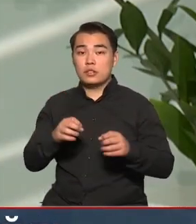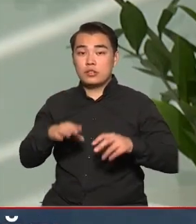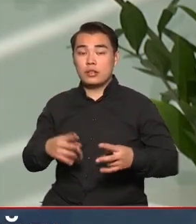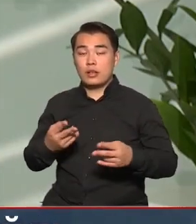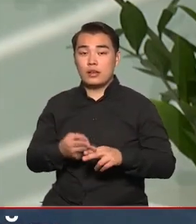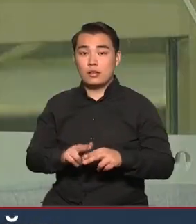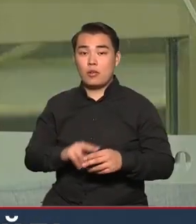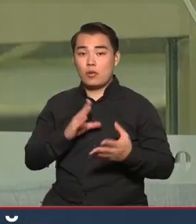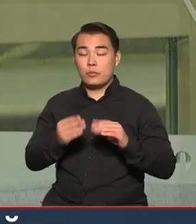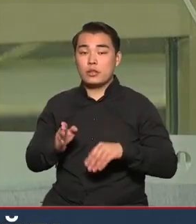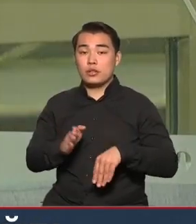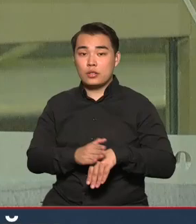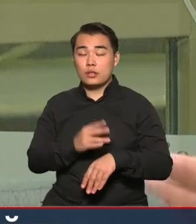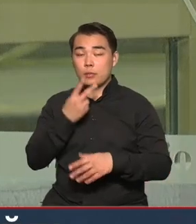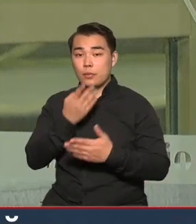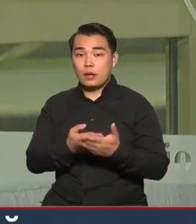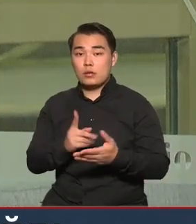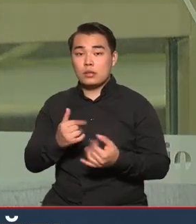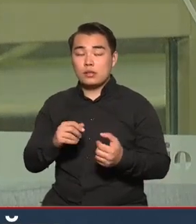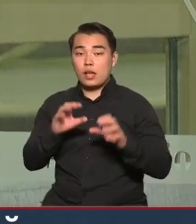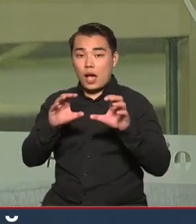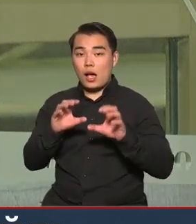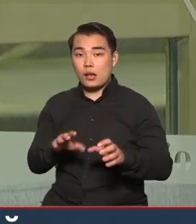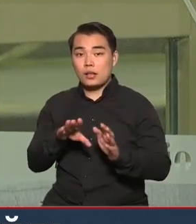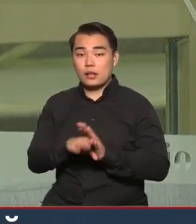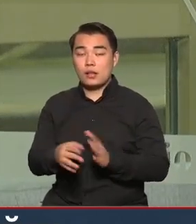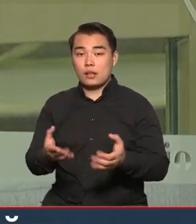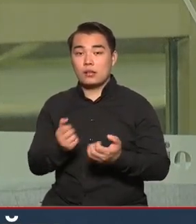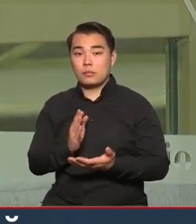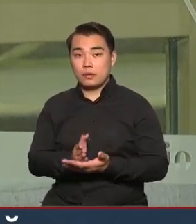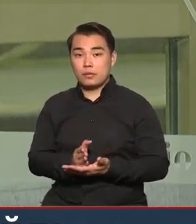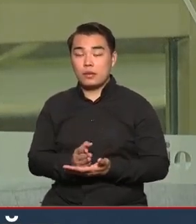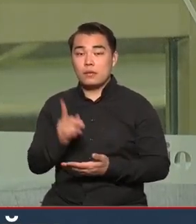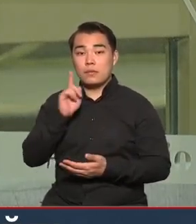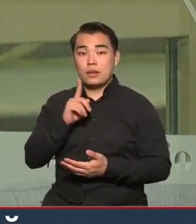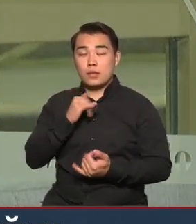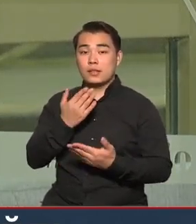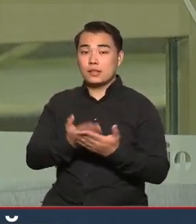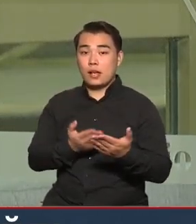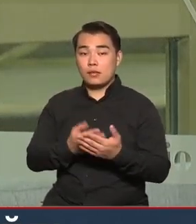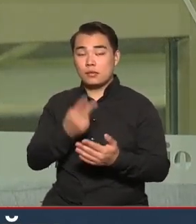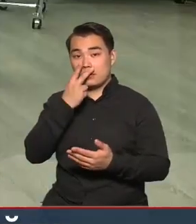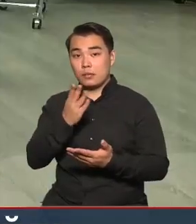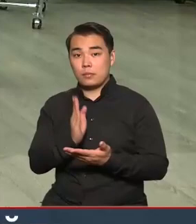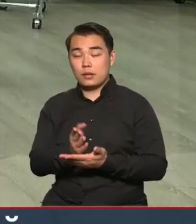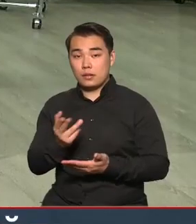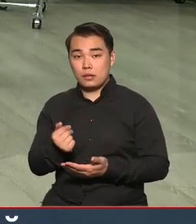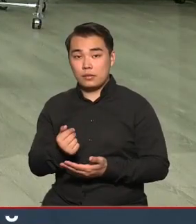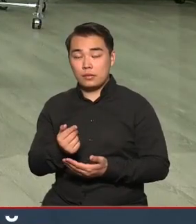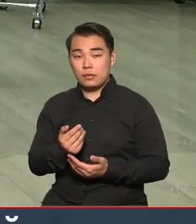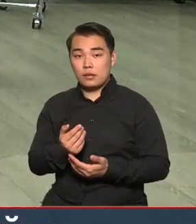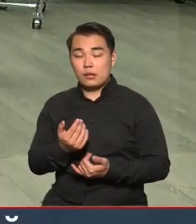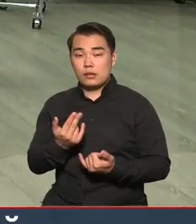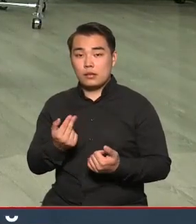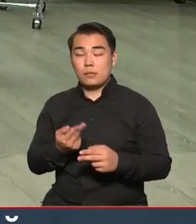сол қатаң шешімдер осы заң аясында қазір қабылданып жатыр. Әзірше ұсыныс қазір қаралуда. Енді